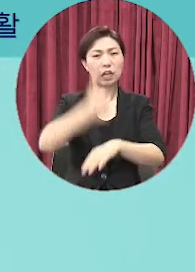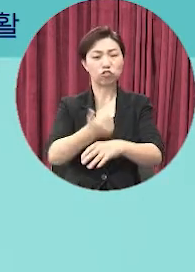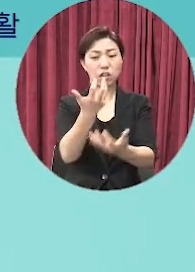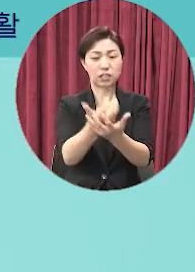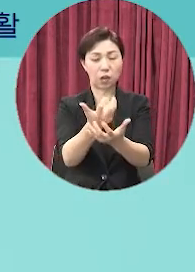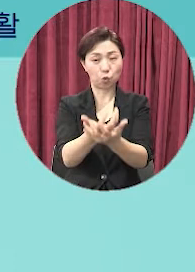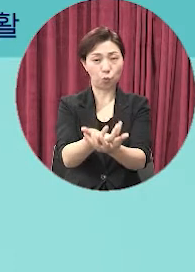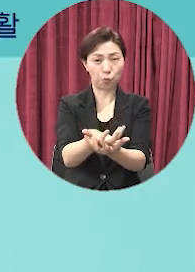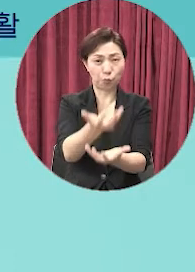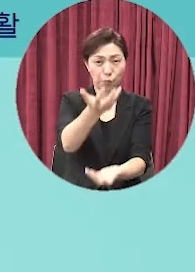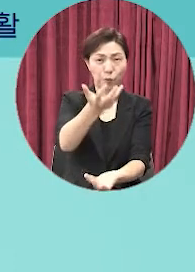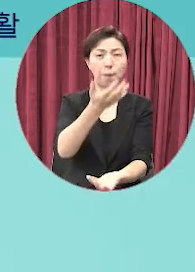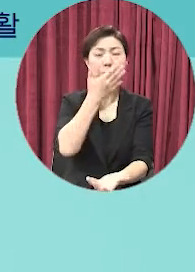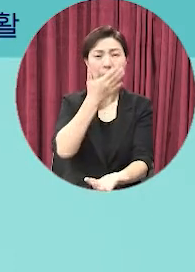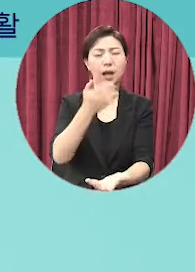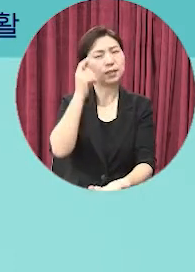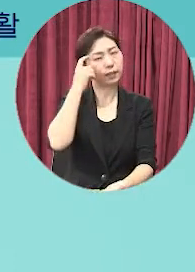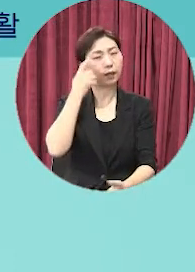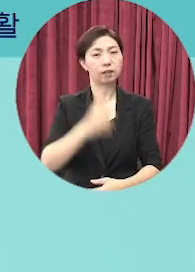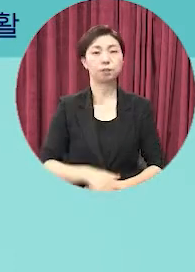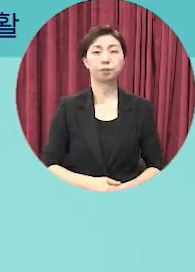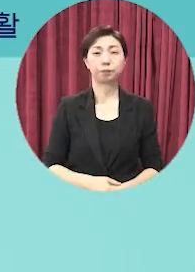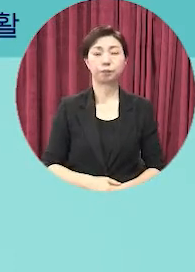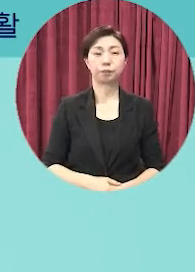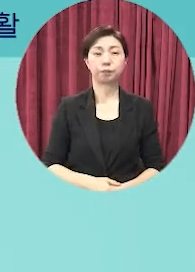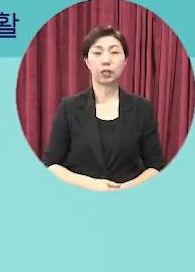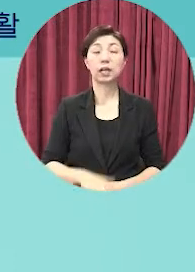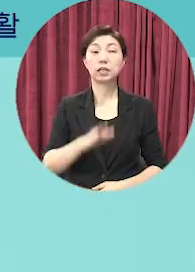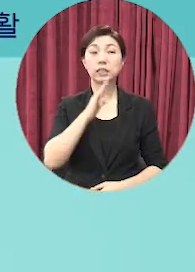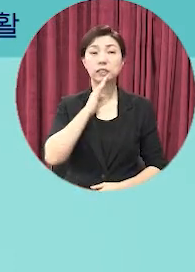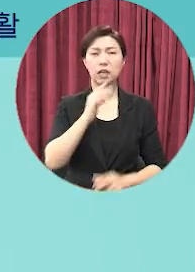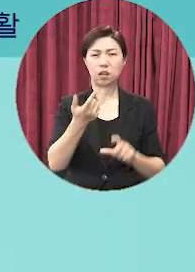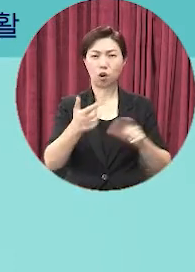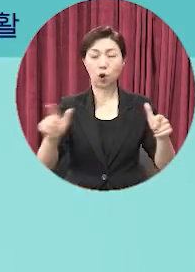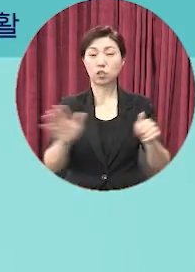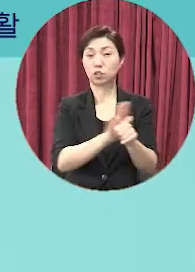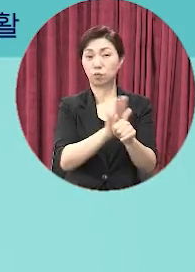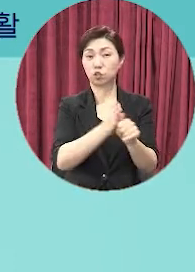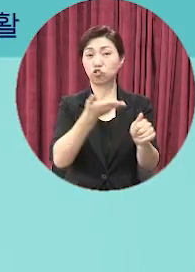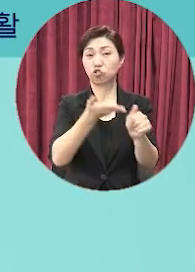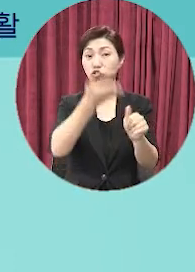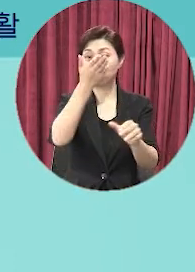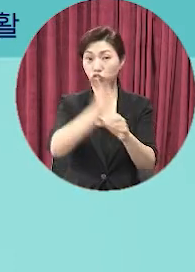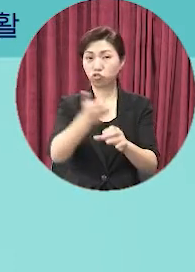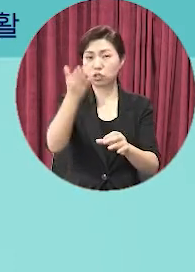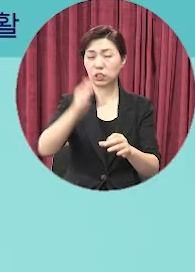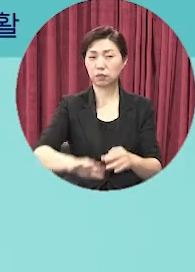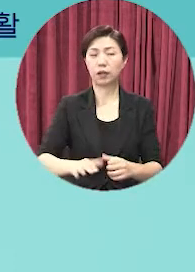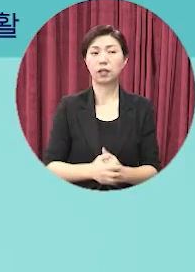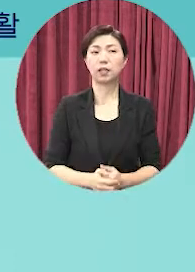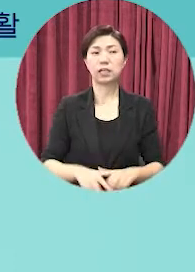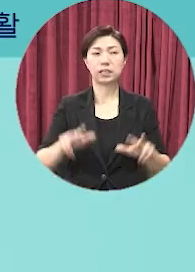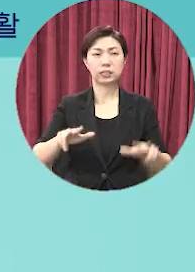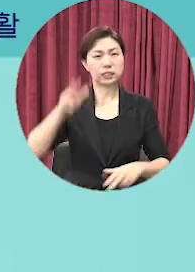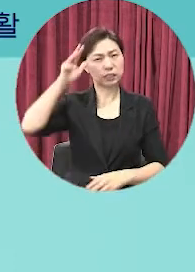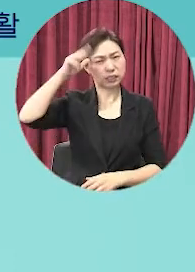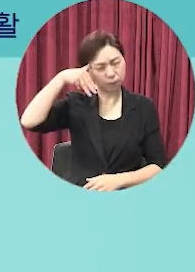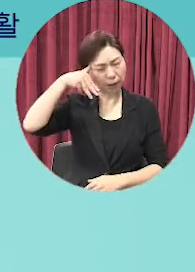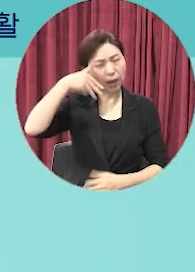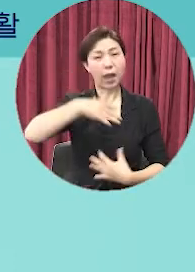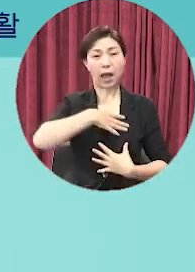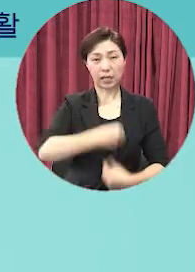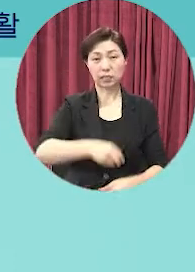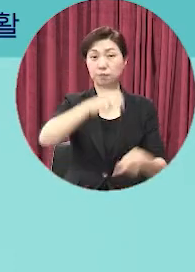그 현장에서는 다양한 서비스들을 제공을 하고 있는데 한 사례를 보시면은 치매